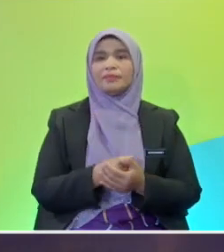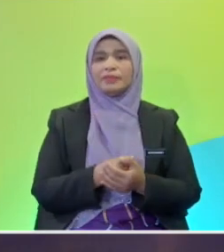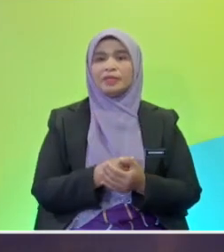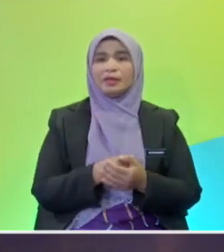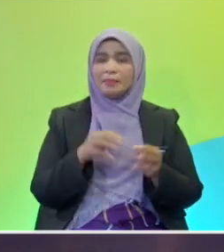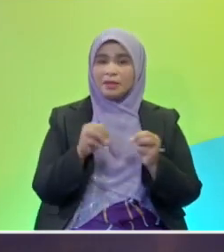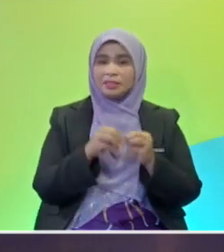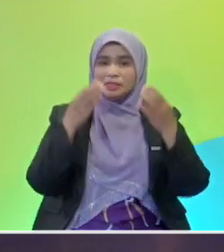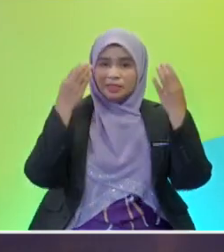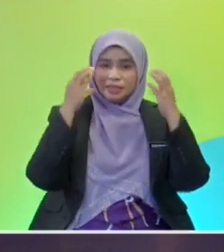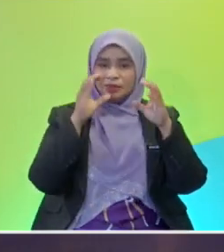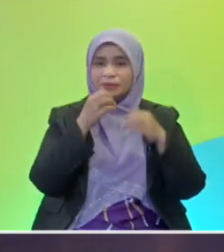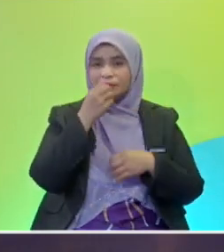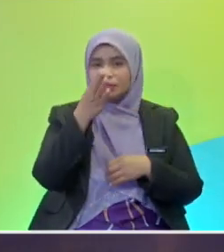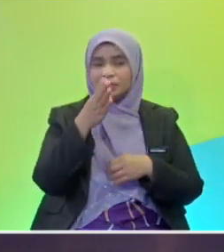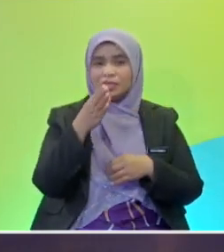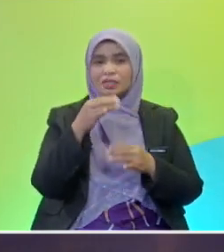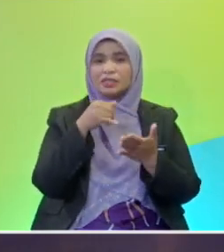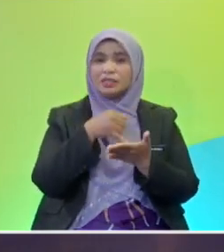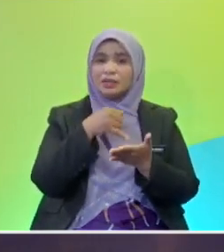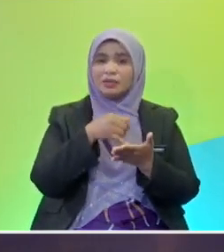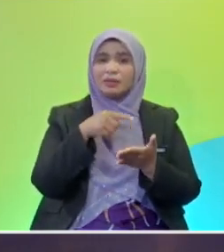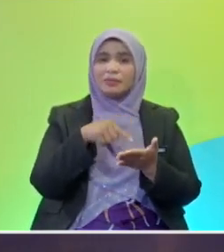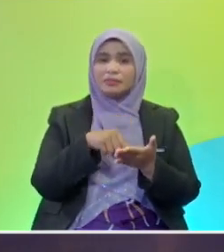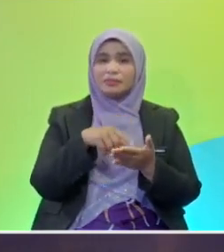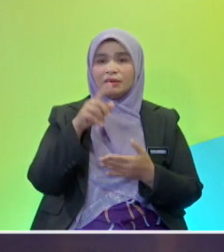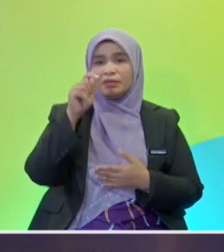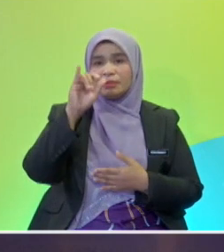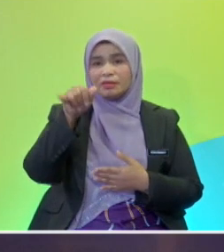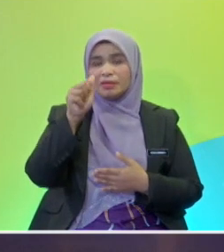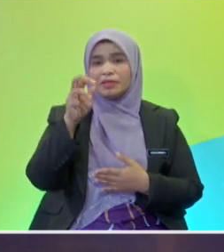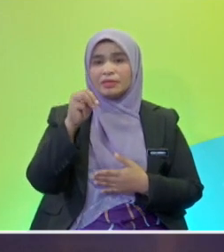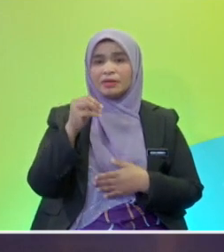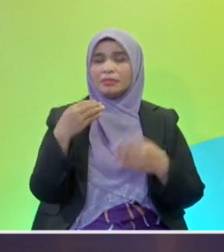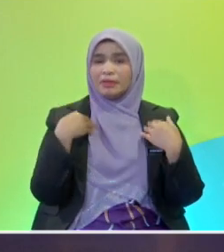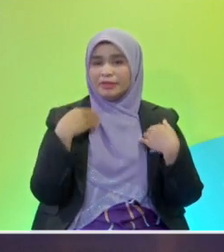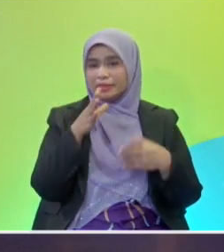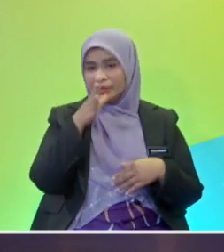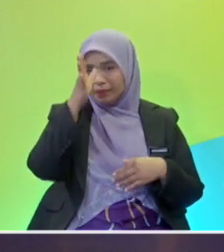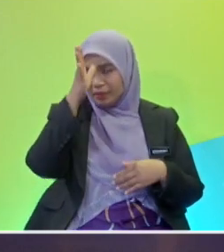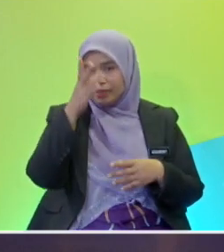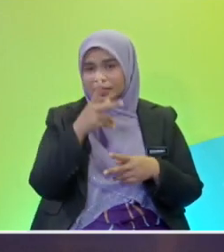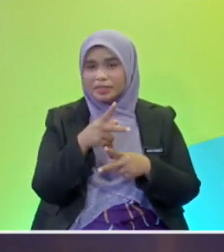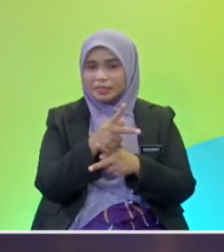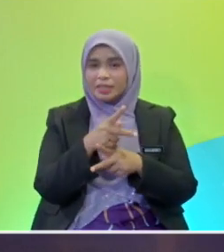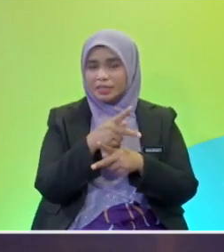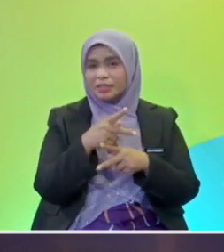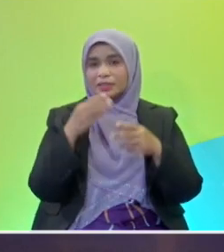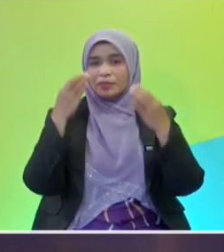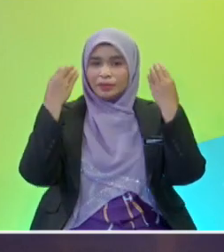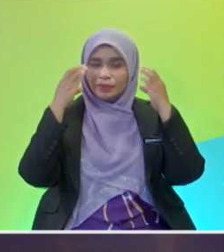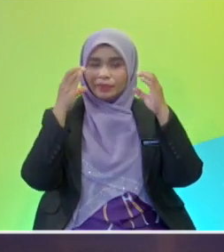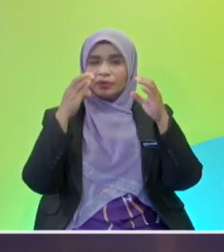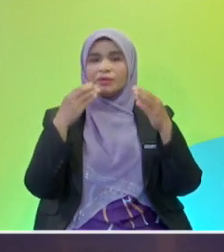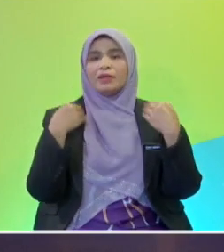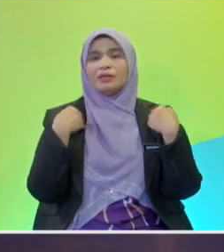Cikgu Dah katakan jarum ini tajam jadi pastikan kalau buat aktiviti ni ada pengawasan Ibu Bapa penjaga guru ataupun mereka yang